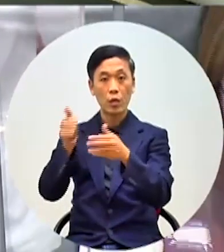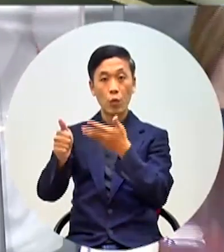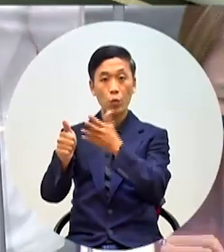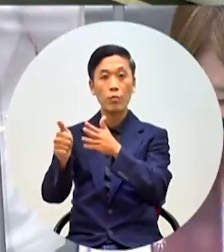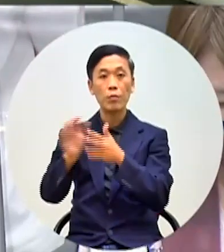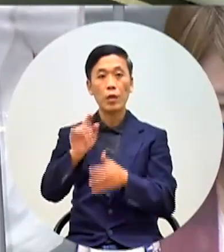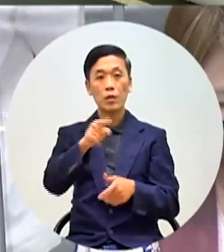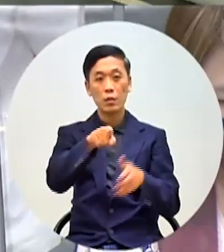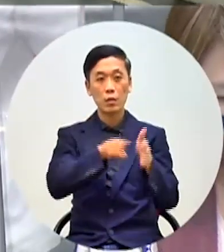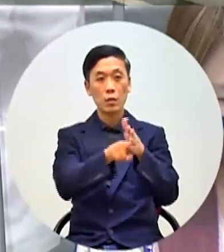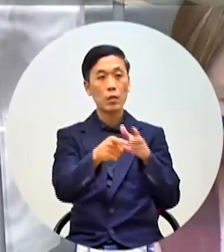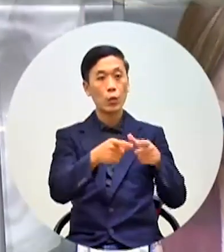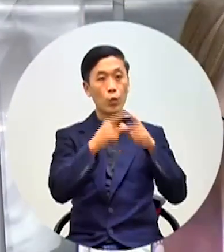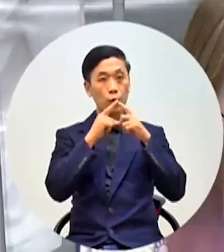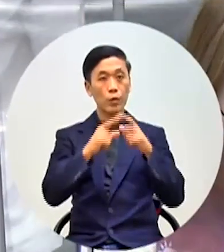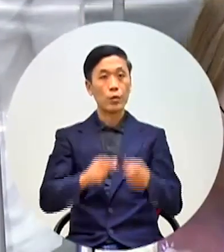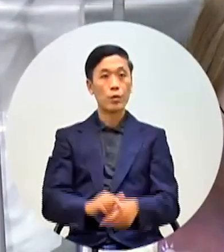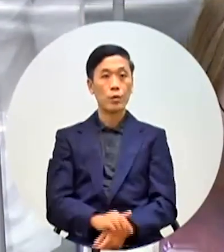答。